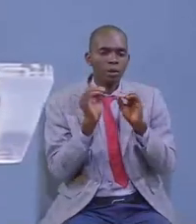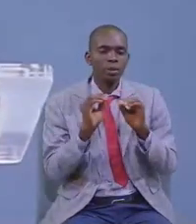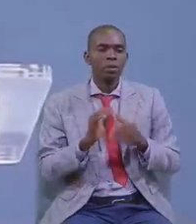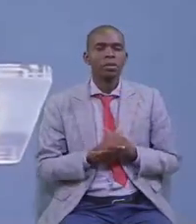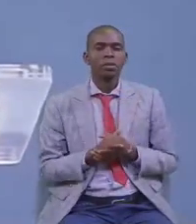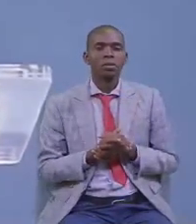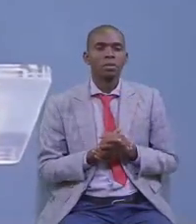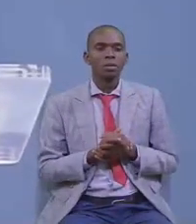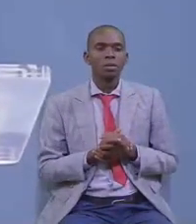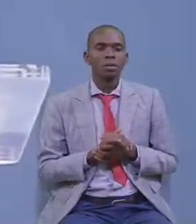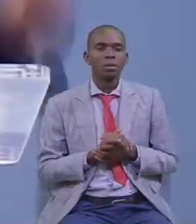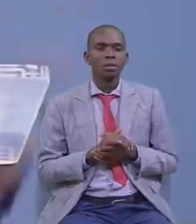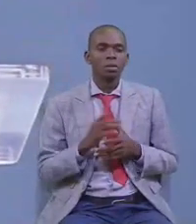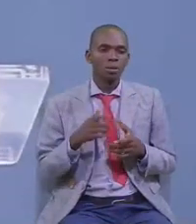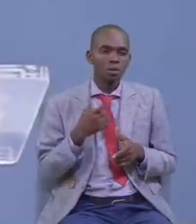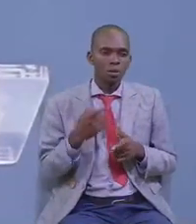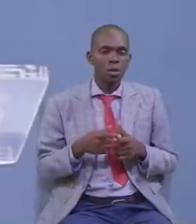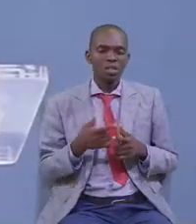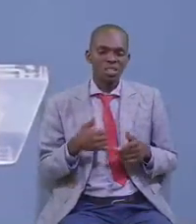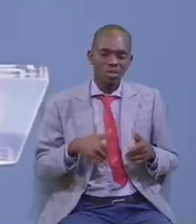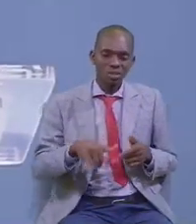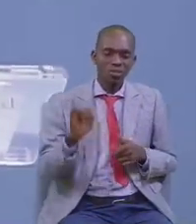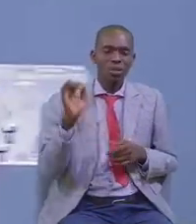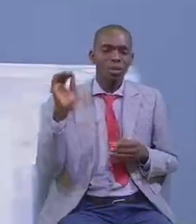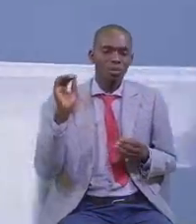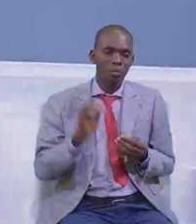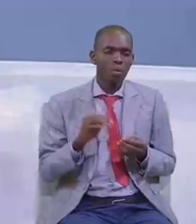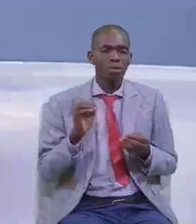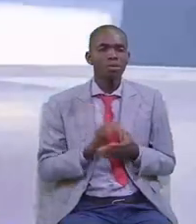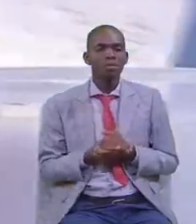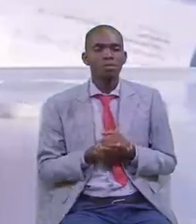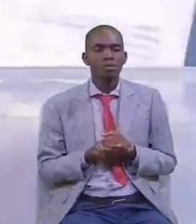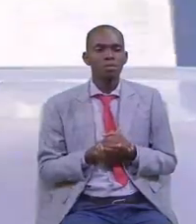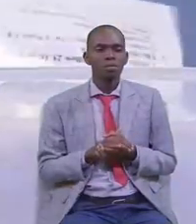Mais faites des efforts supplémentaires. Et ils sont restés là.